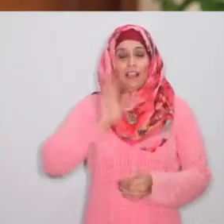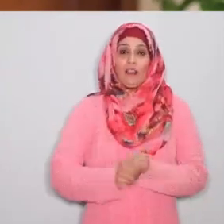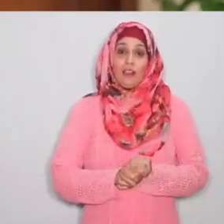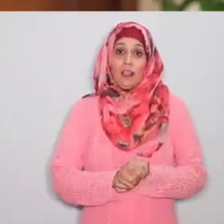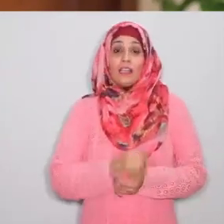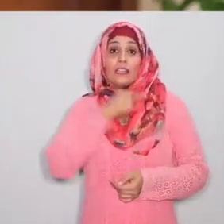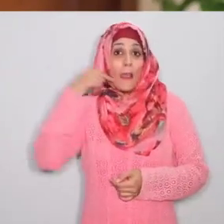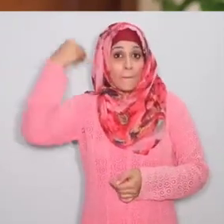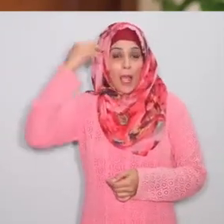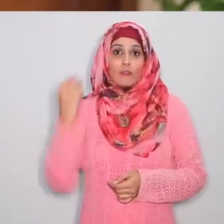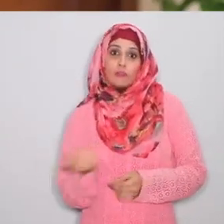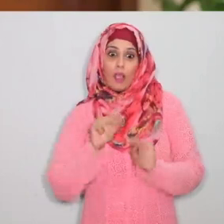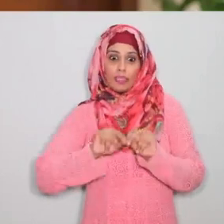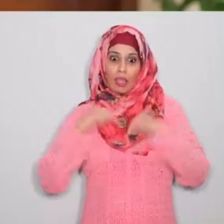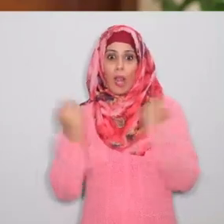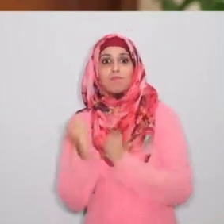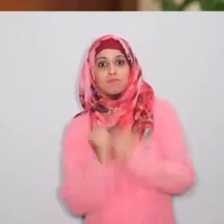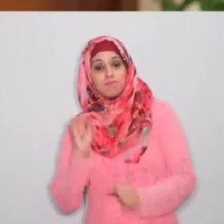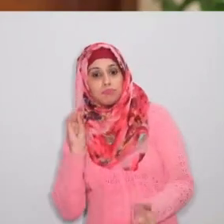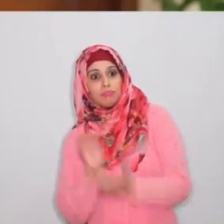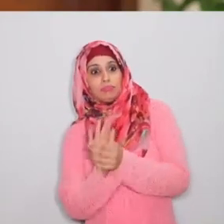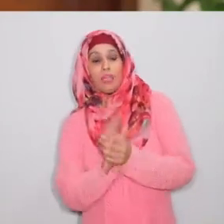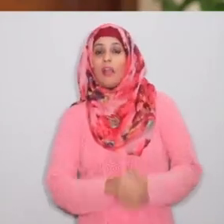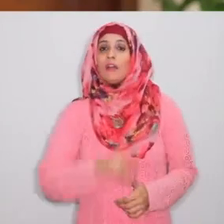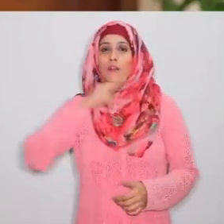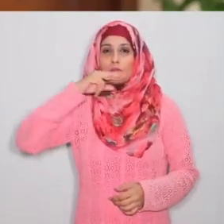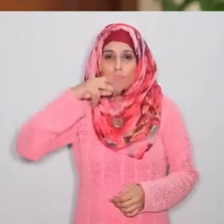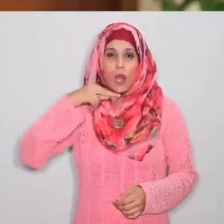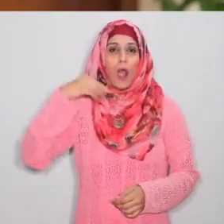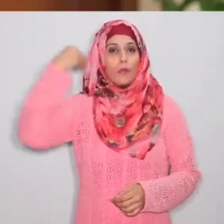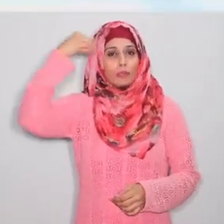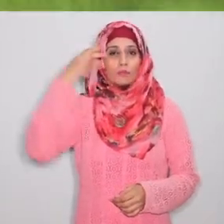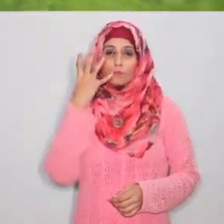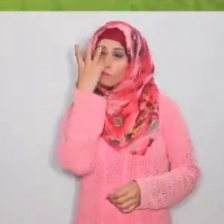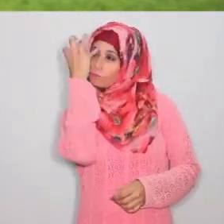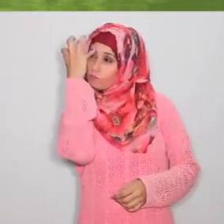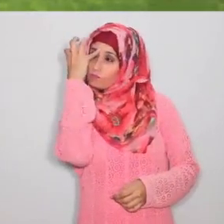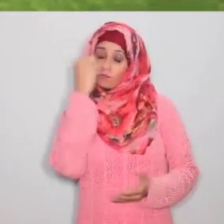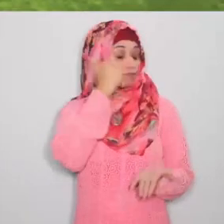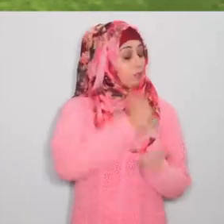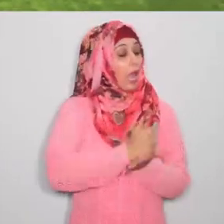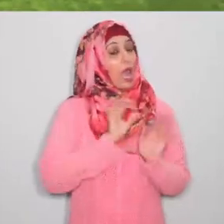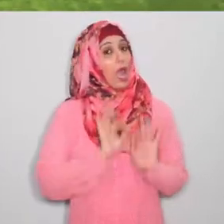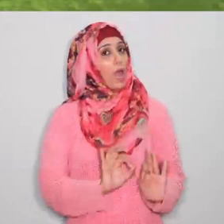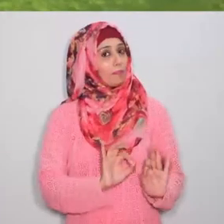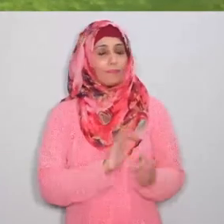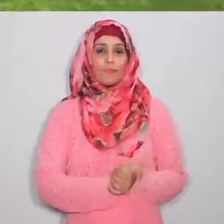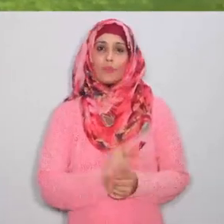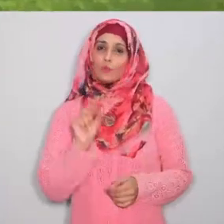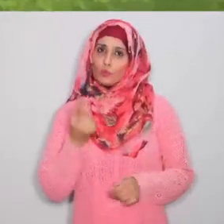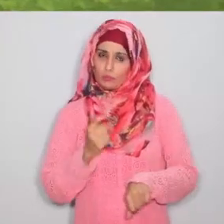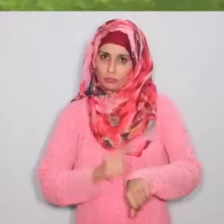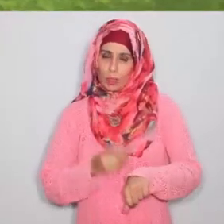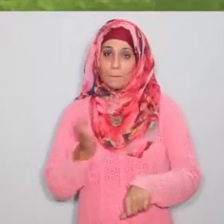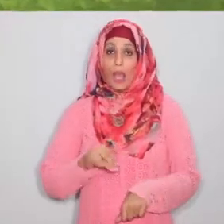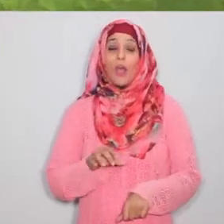हुए मोनी ने तालाब की तरफ दौड़ लगा दी और नोनी गुस्से में वहीं बैठा रहा। इतने में फार्म